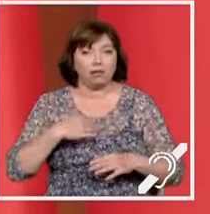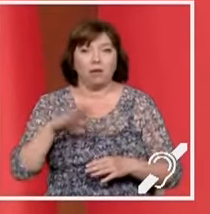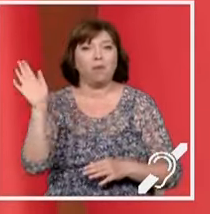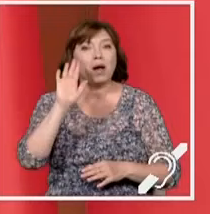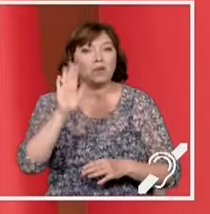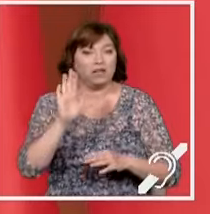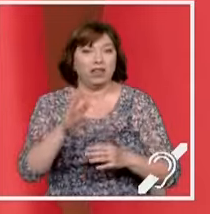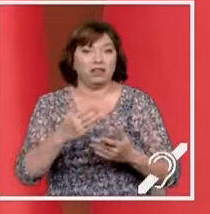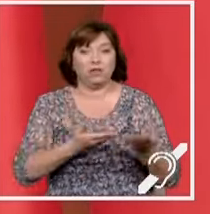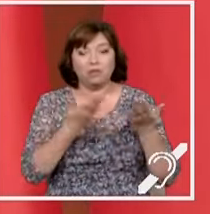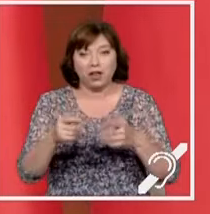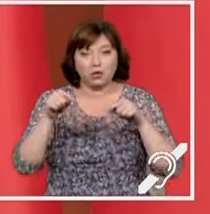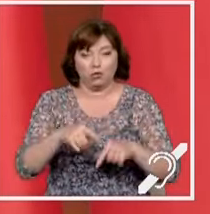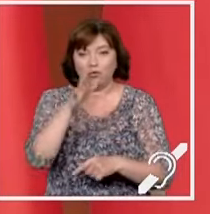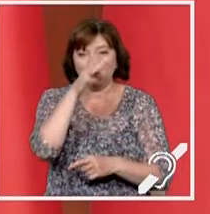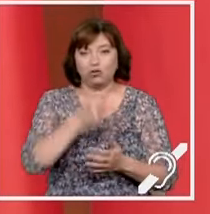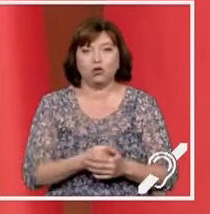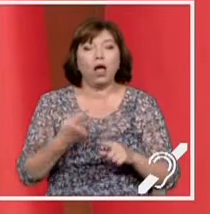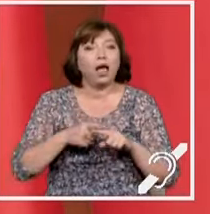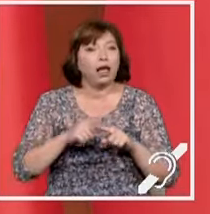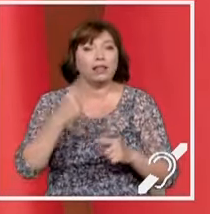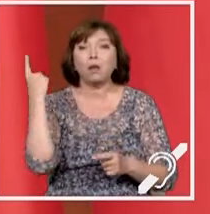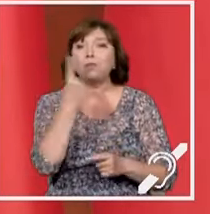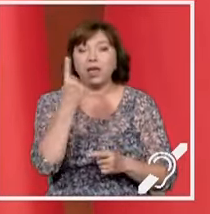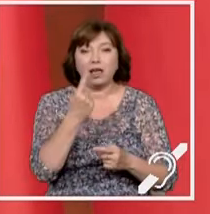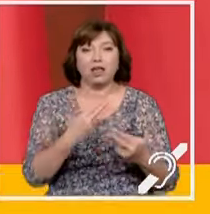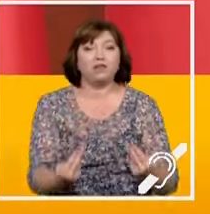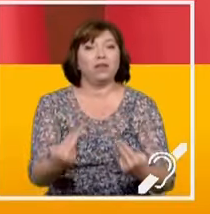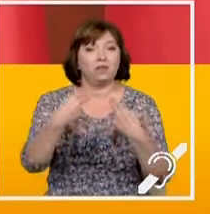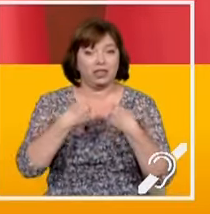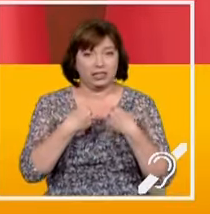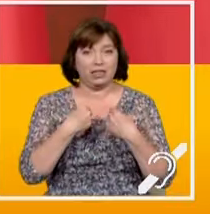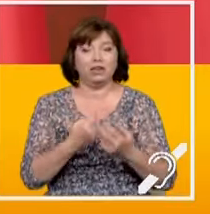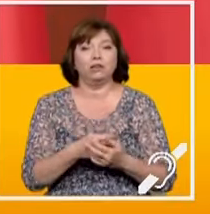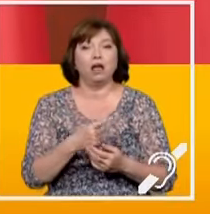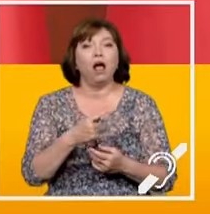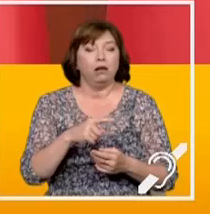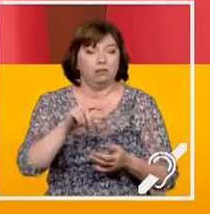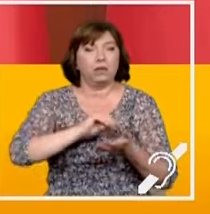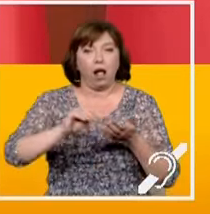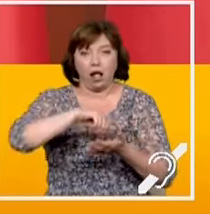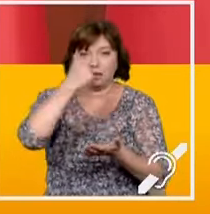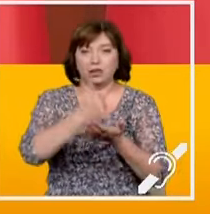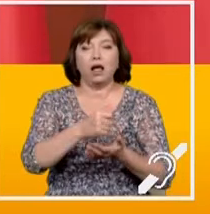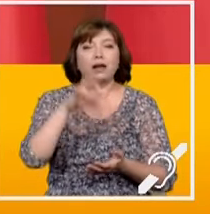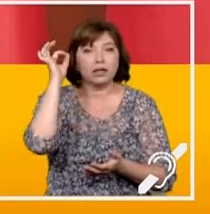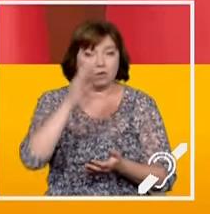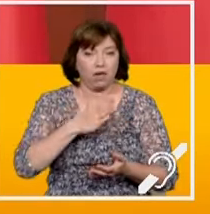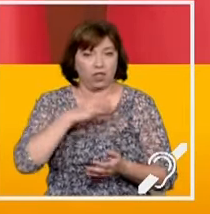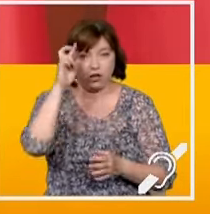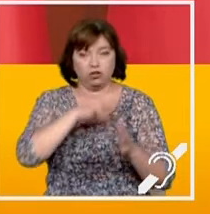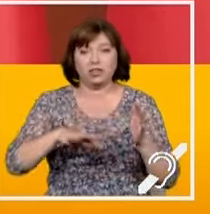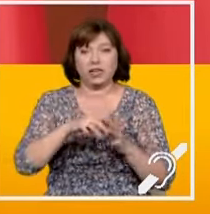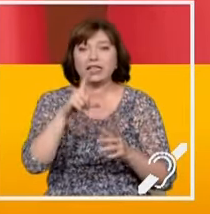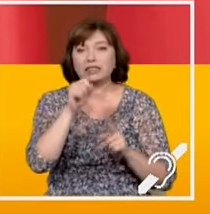salut la Chișinău. Aceasta este prima vizită bilaterală a unui cancelar german în țara noastră